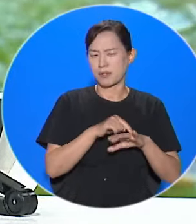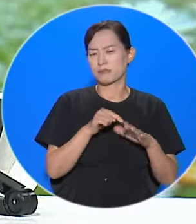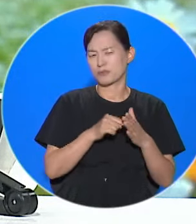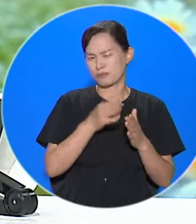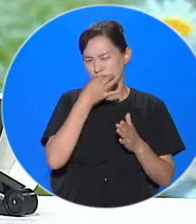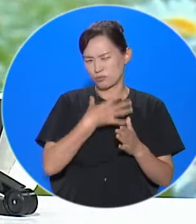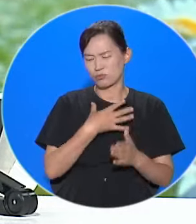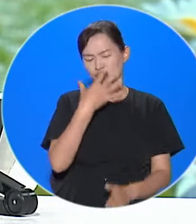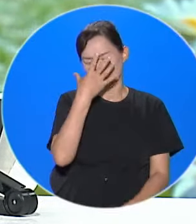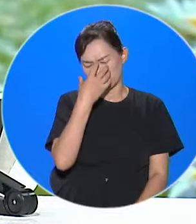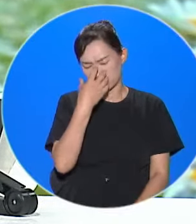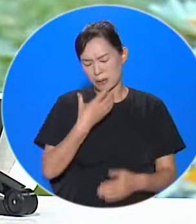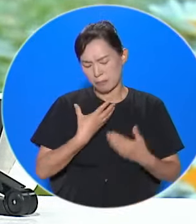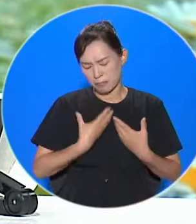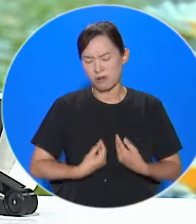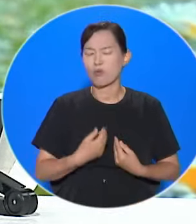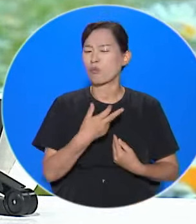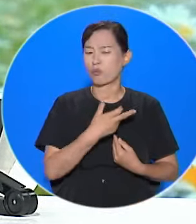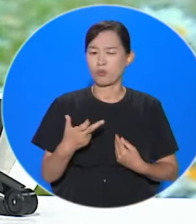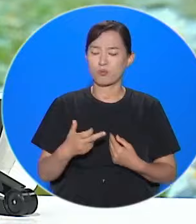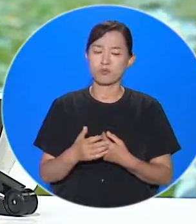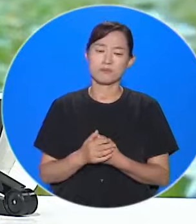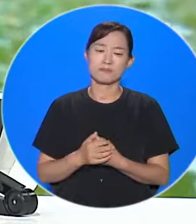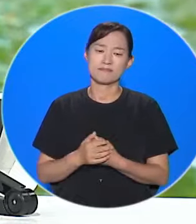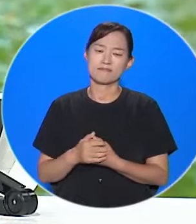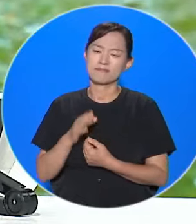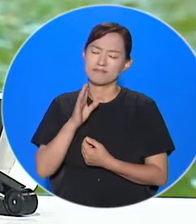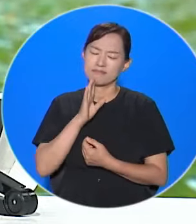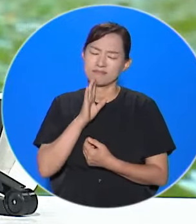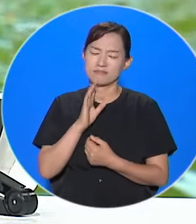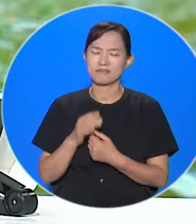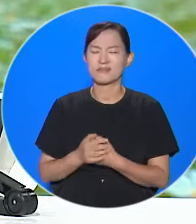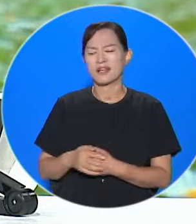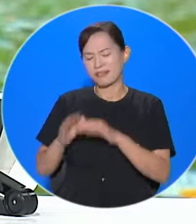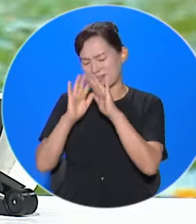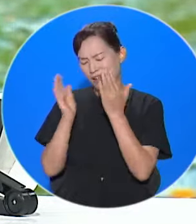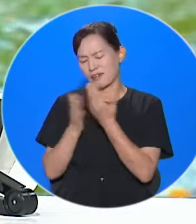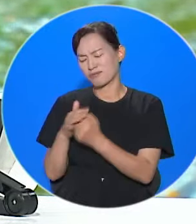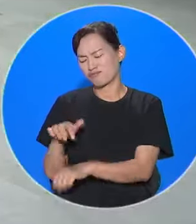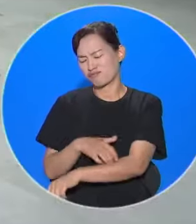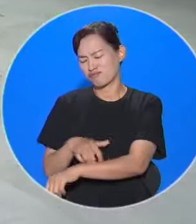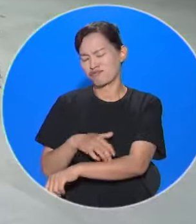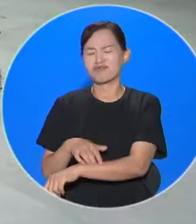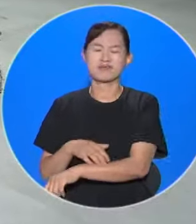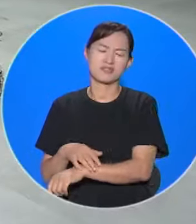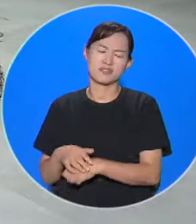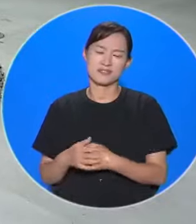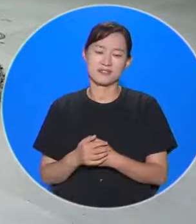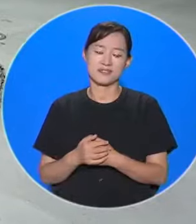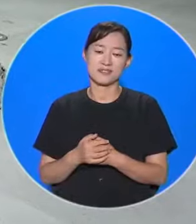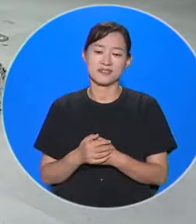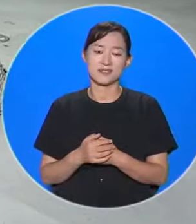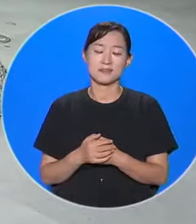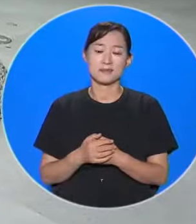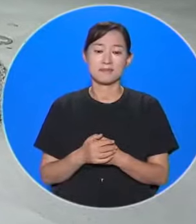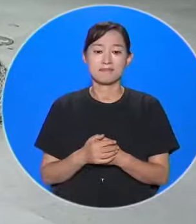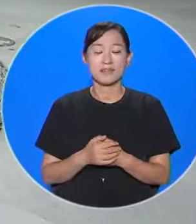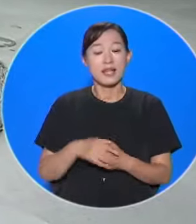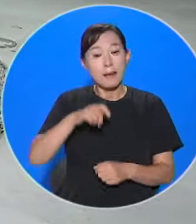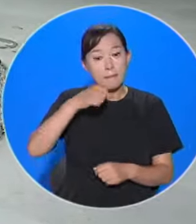힘들어지거든. 우울해지고 네. 절망감이 네. 생겨, 그렇죠. 막 싫어요, 만사가. 만사가 귀찮고 힘드시고. 예, 예. 그래요.